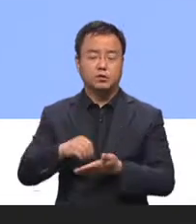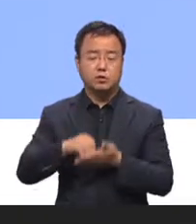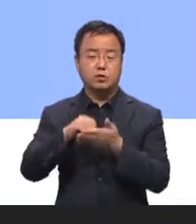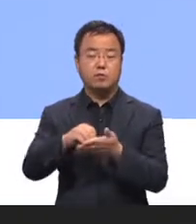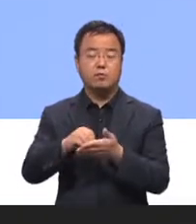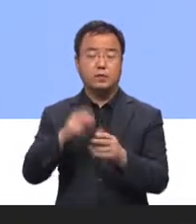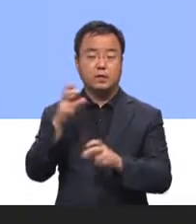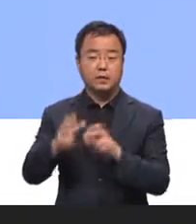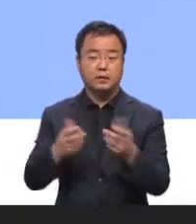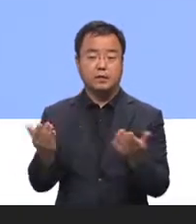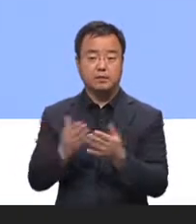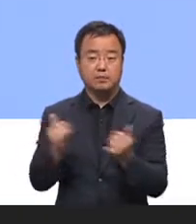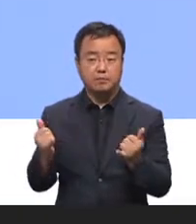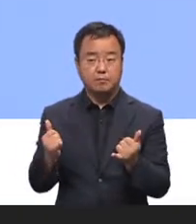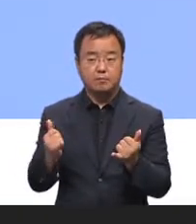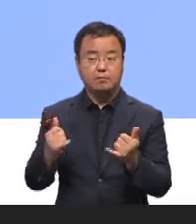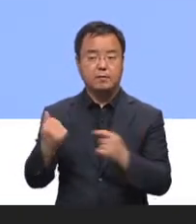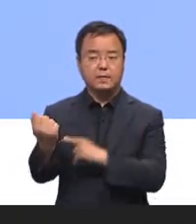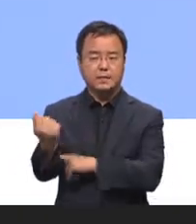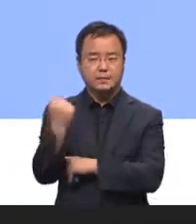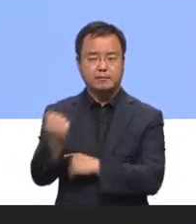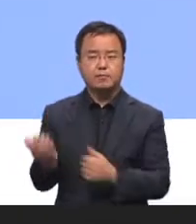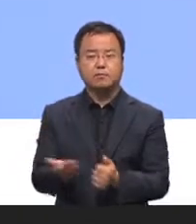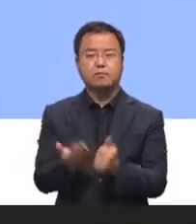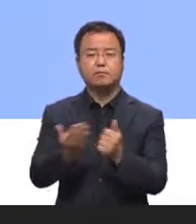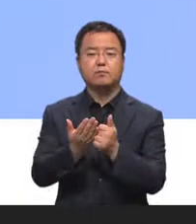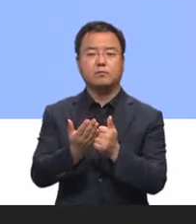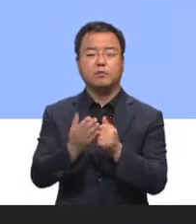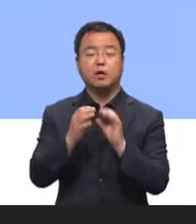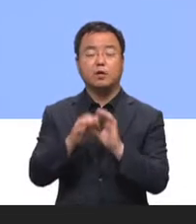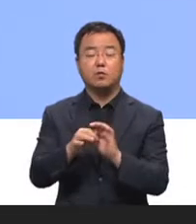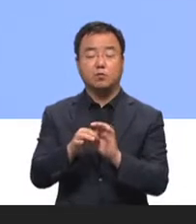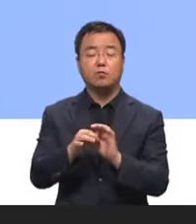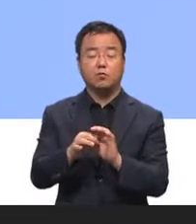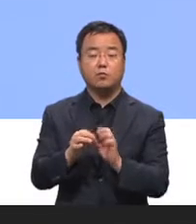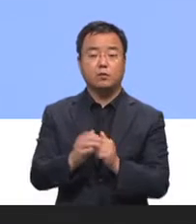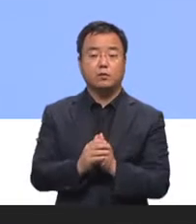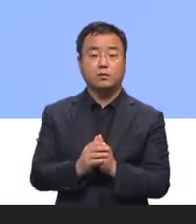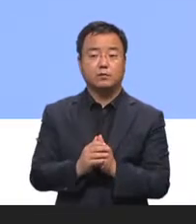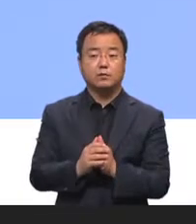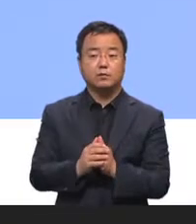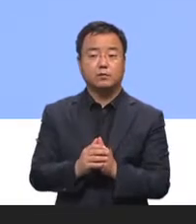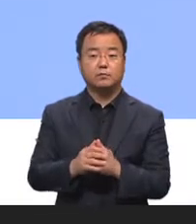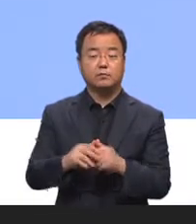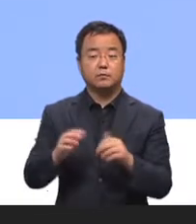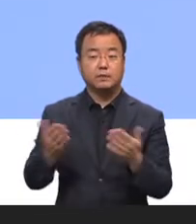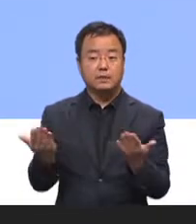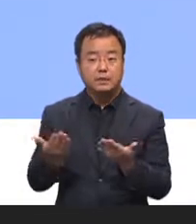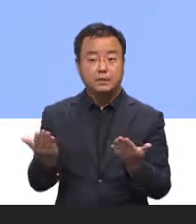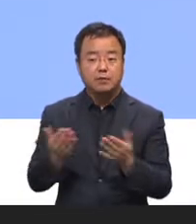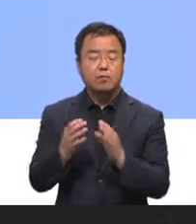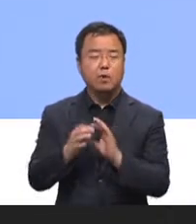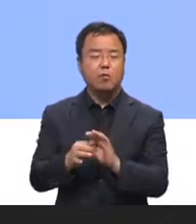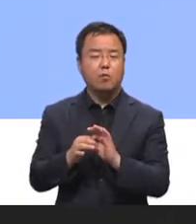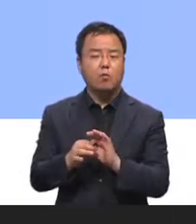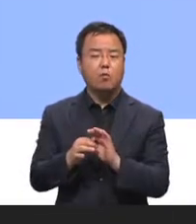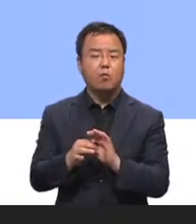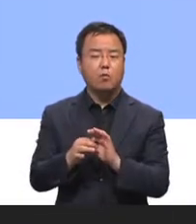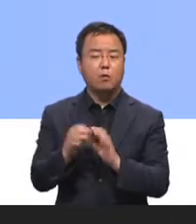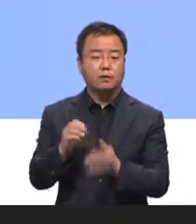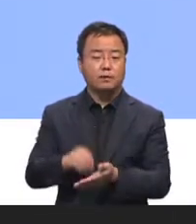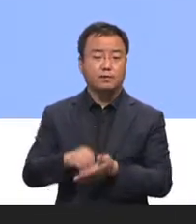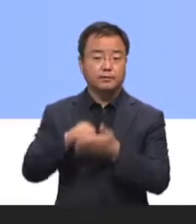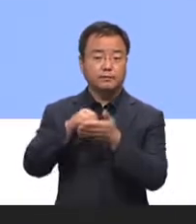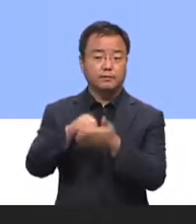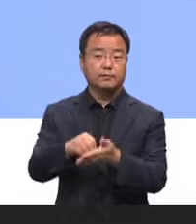인구 동력도 살리면서 어 그래서 그 직업 쪽에 간 이런